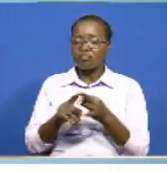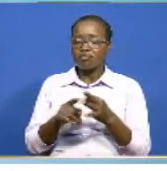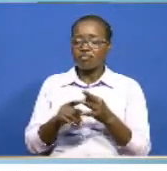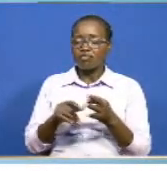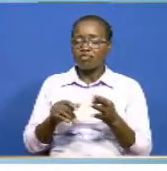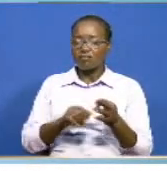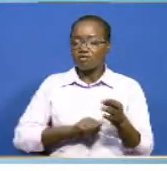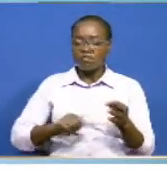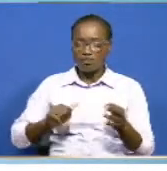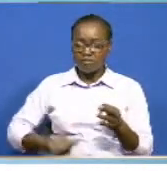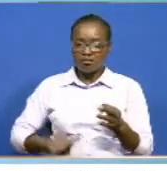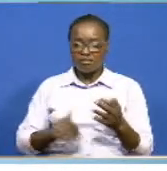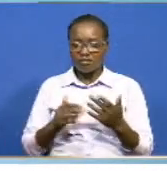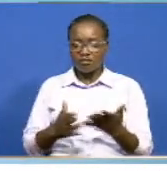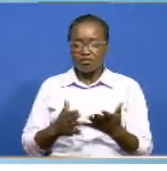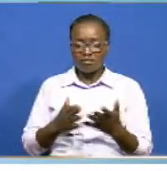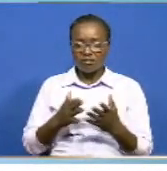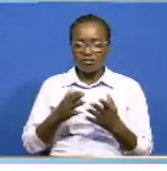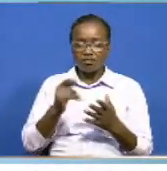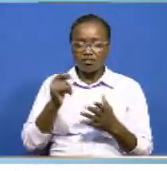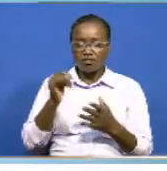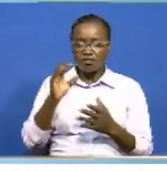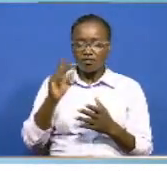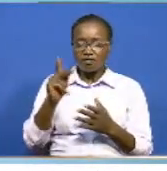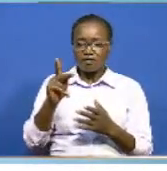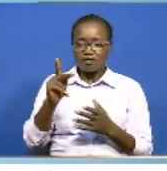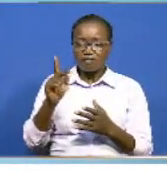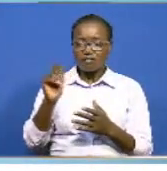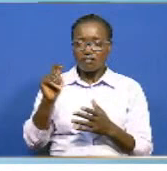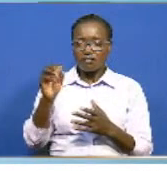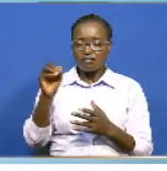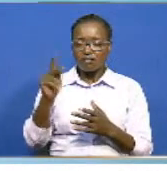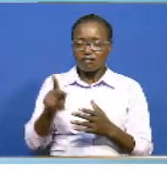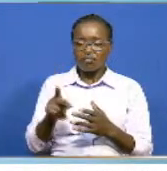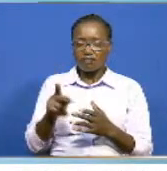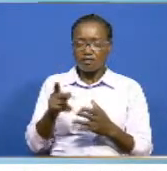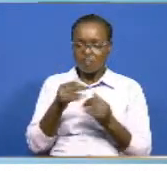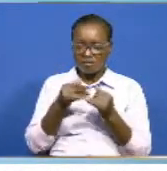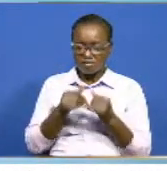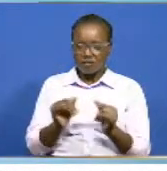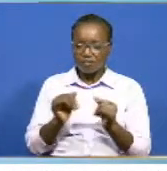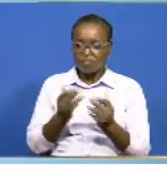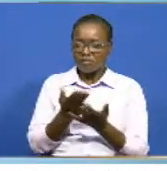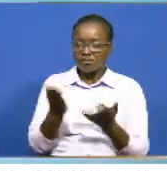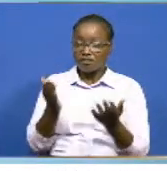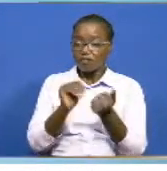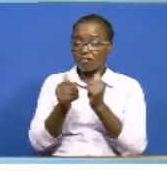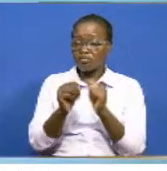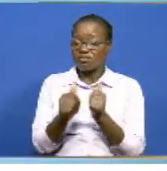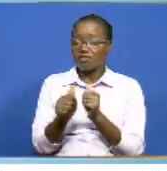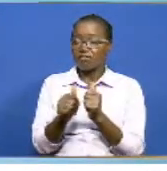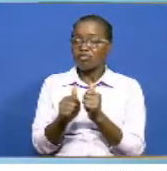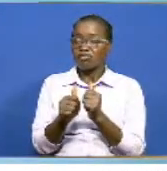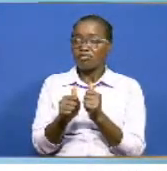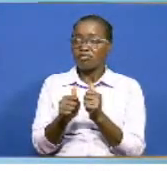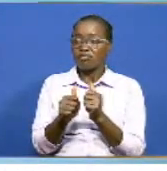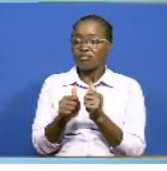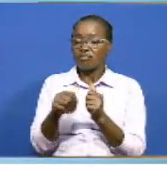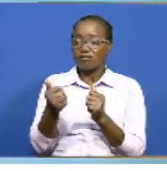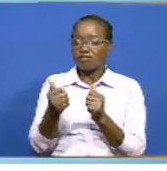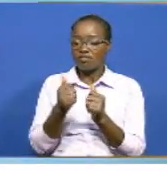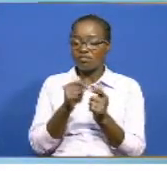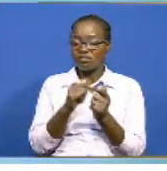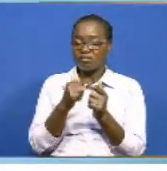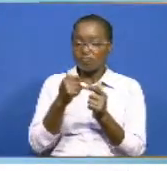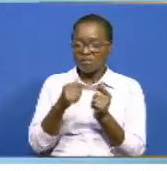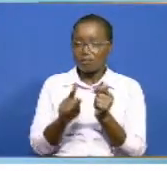TikTok, unajaribu kuiga, lakini ukiweka video. Unajua hiyo competition, tuseme kuna wenye ililipa,